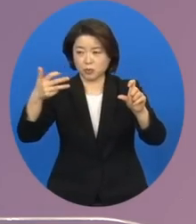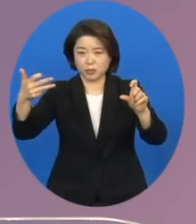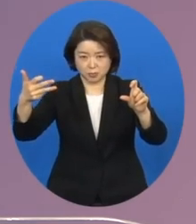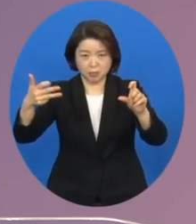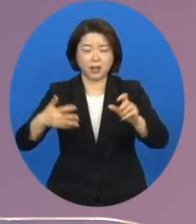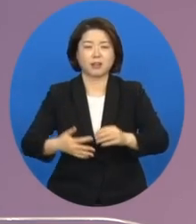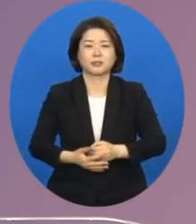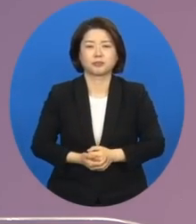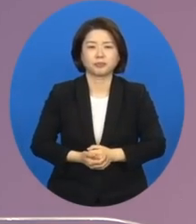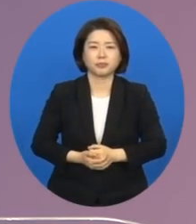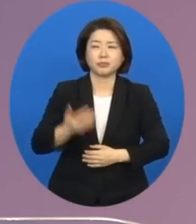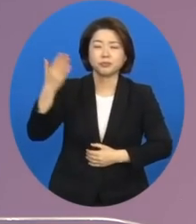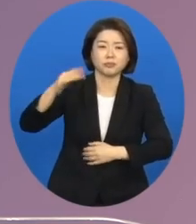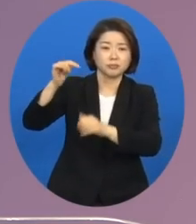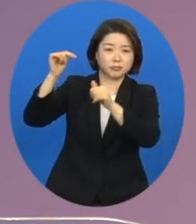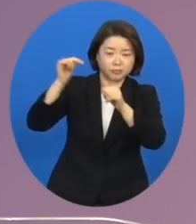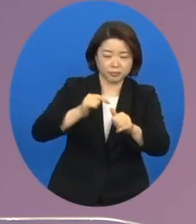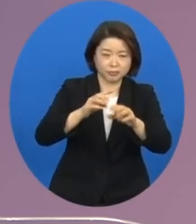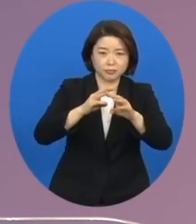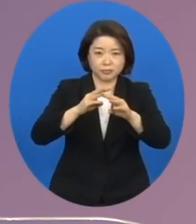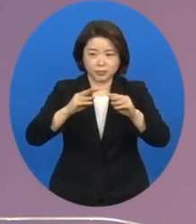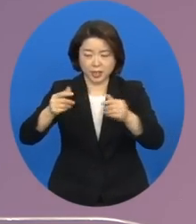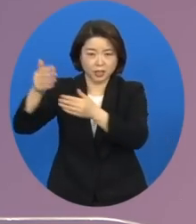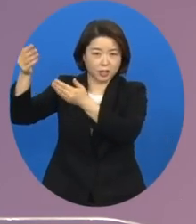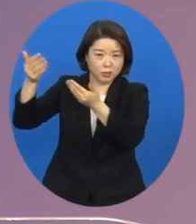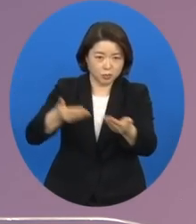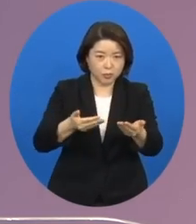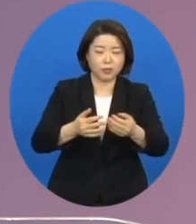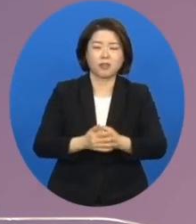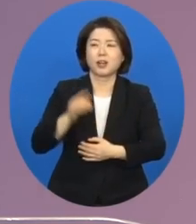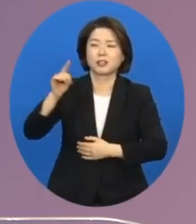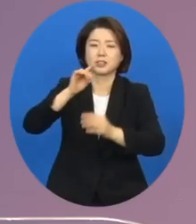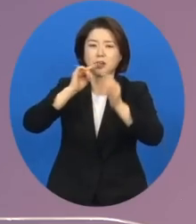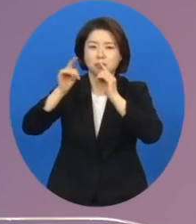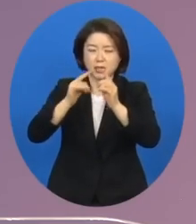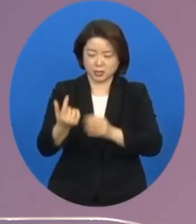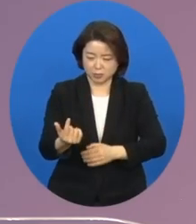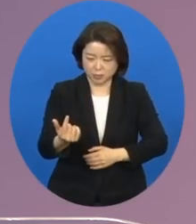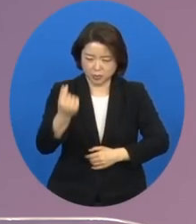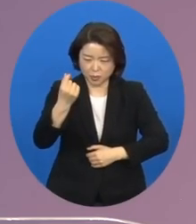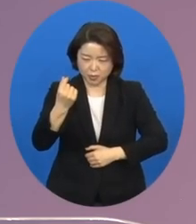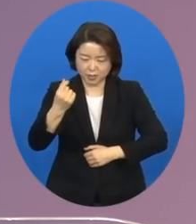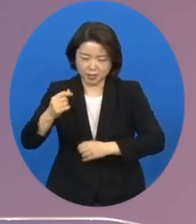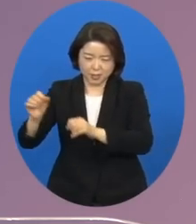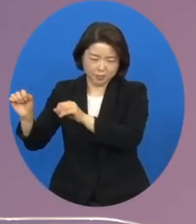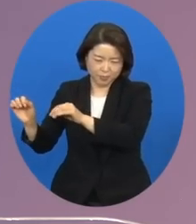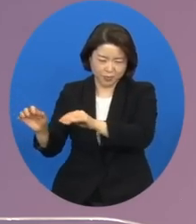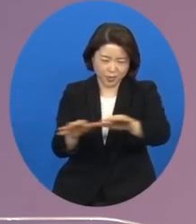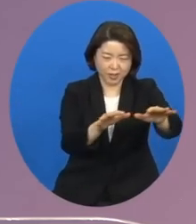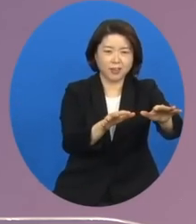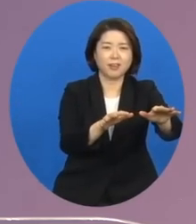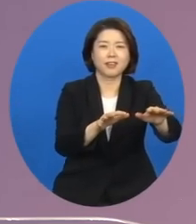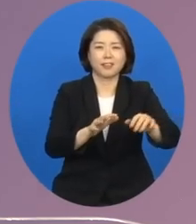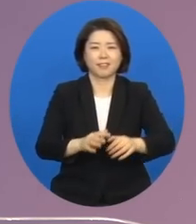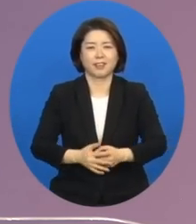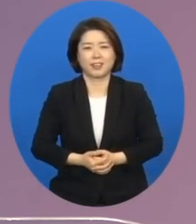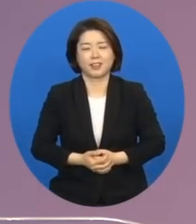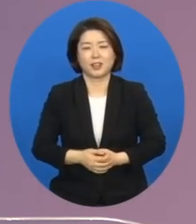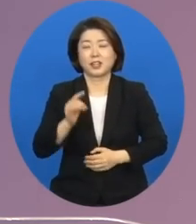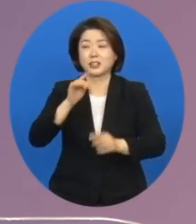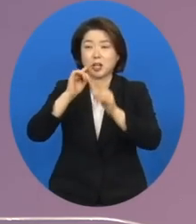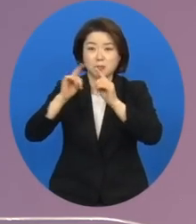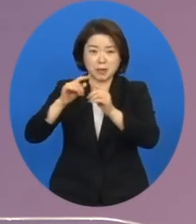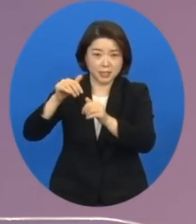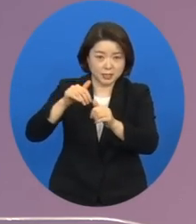그의 명령을 땅에 보내시니 그의 말씀이 속히 달리는 도다 그의